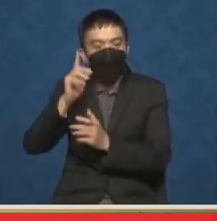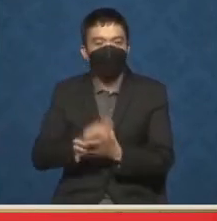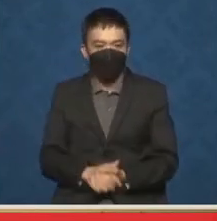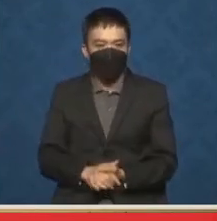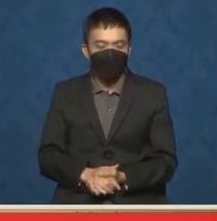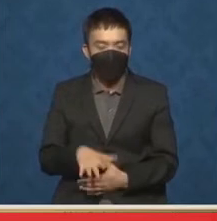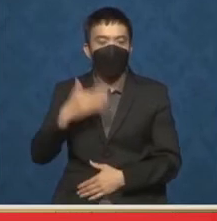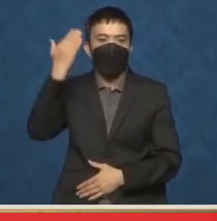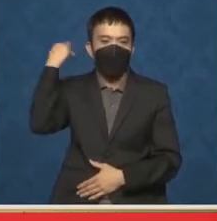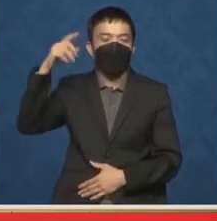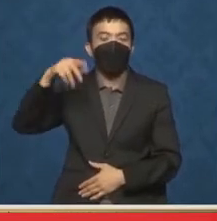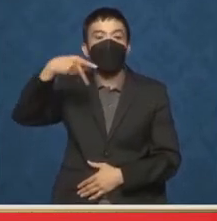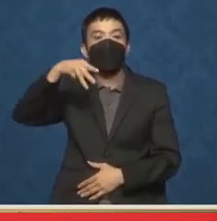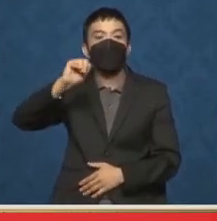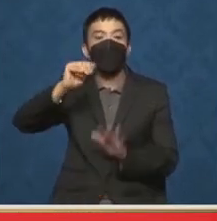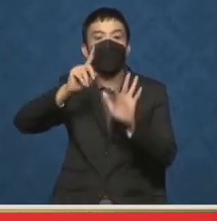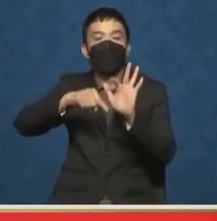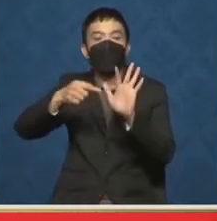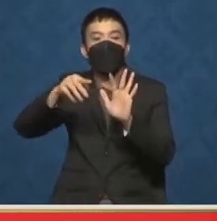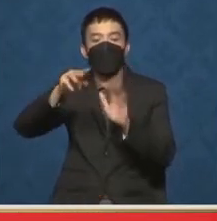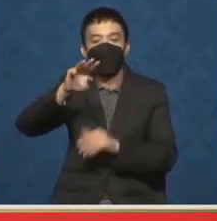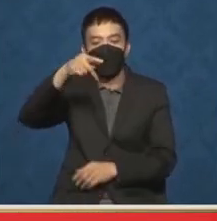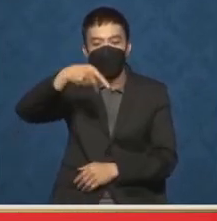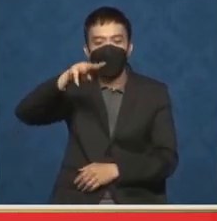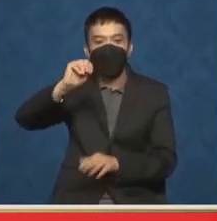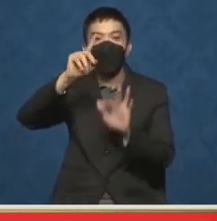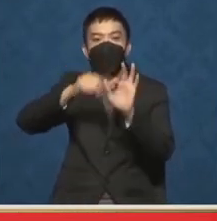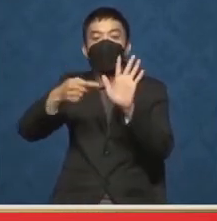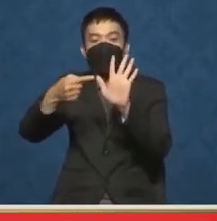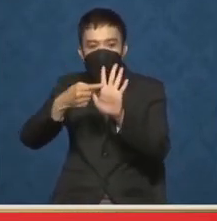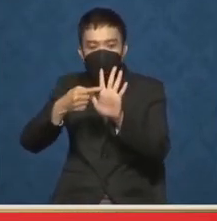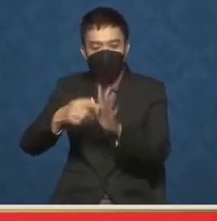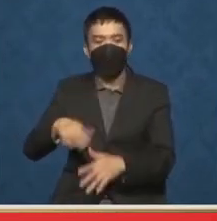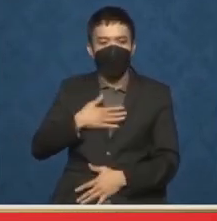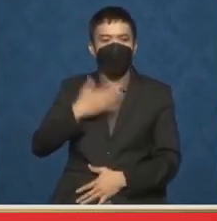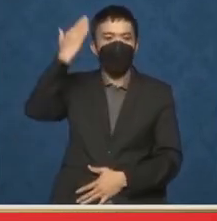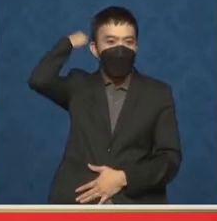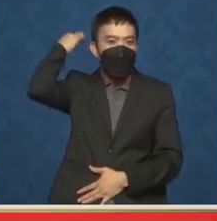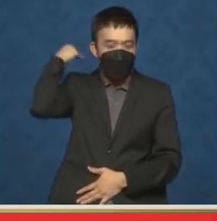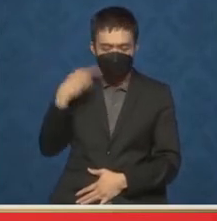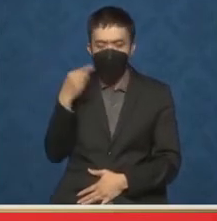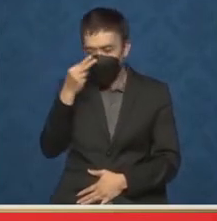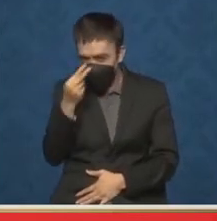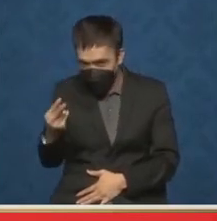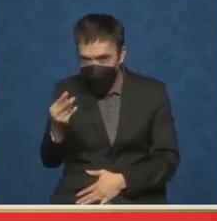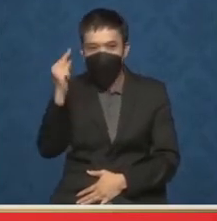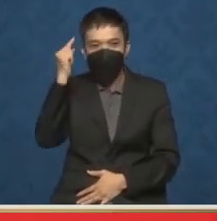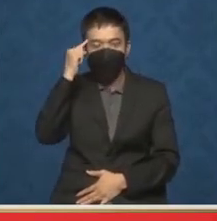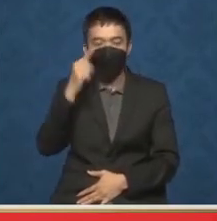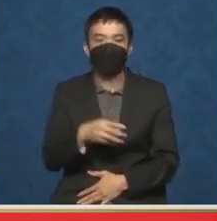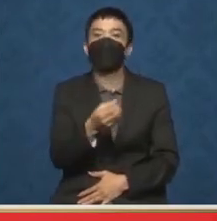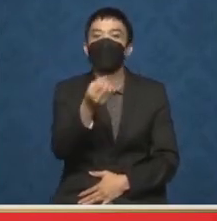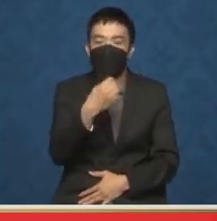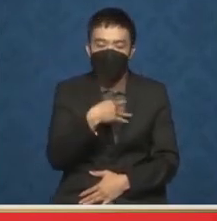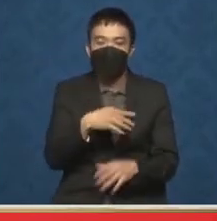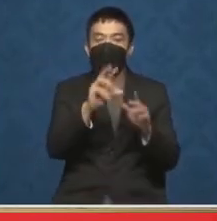วัคซีนทจะพูดถไม่มี